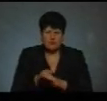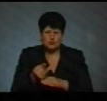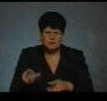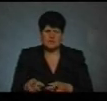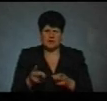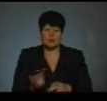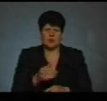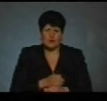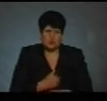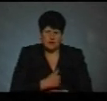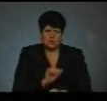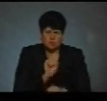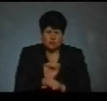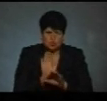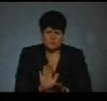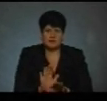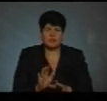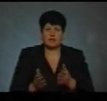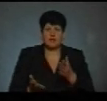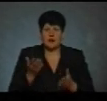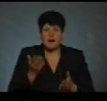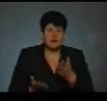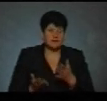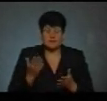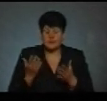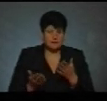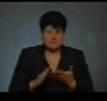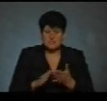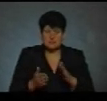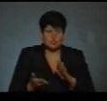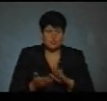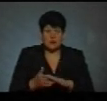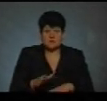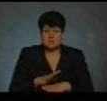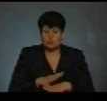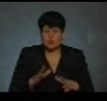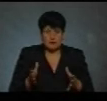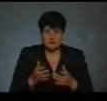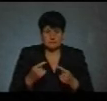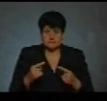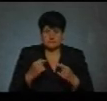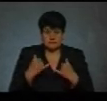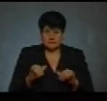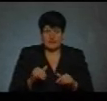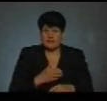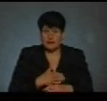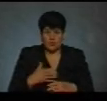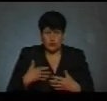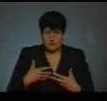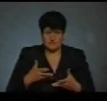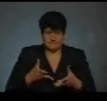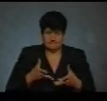зупинити, розставити, але заходила ситуація десь до силового протистояння, звичайно, не хотілося цього робити